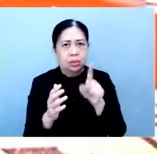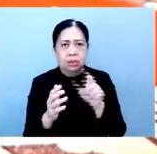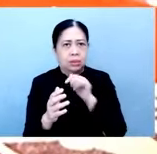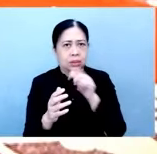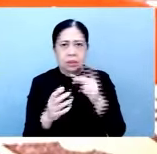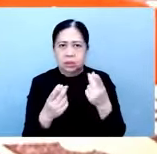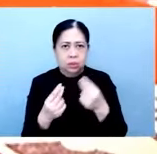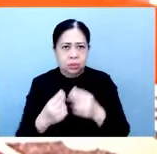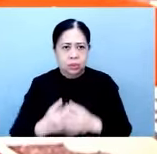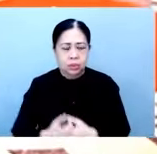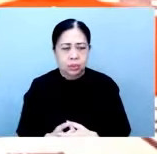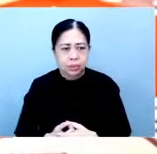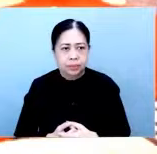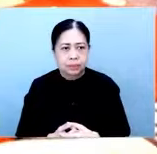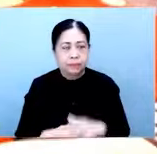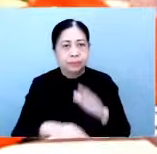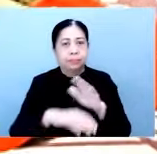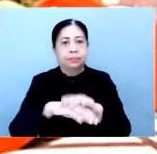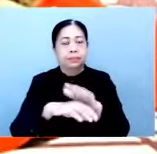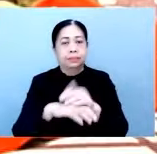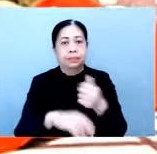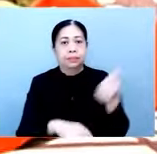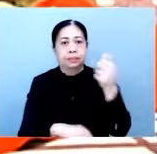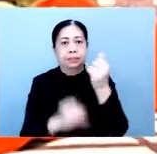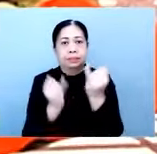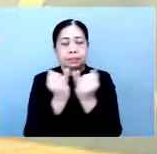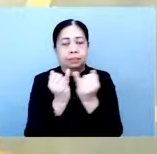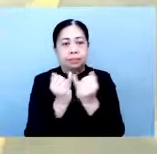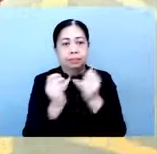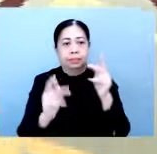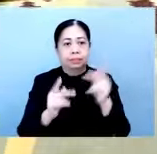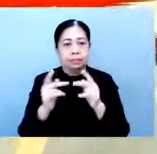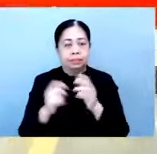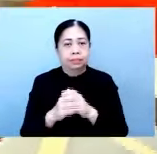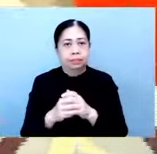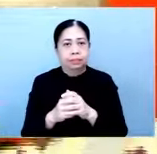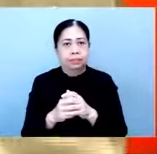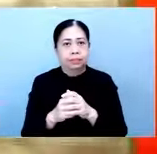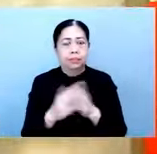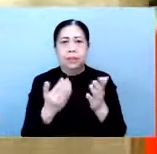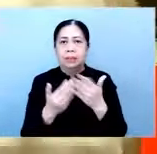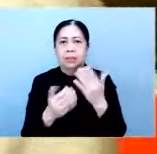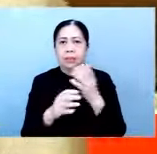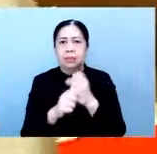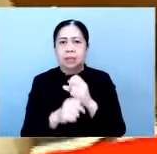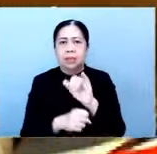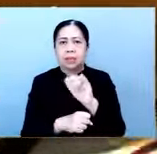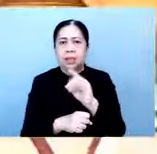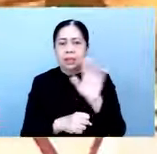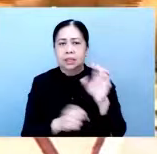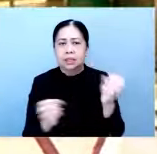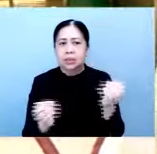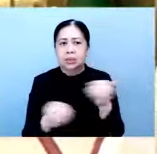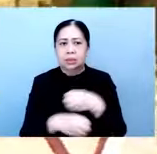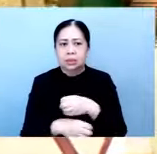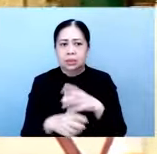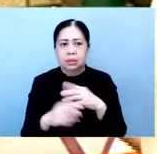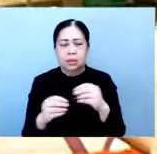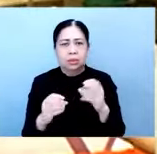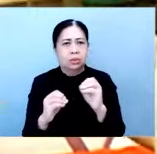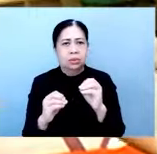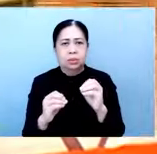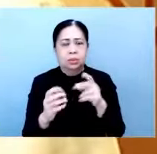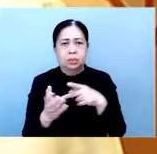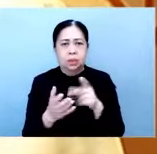gawin. Paalala ng pamunuan ng PhilHealth sa publiko, madali lang kumuha ng ID sa kanilang tanggapan at wala